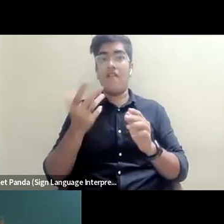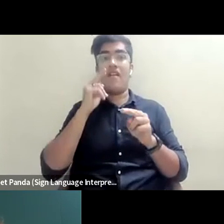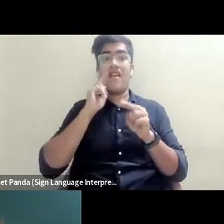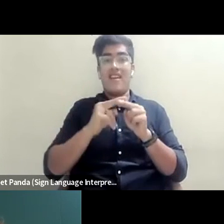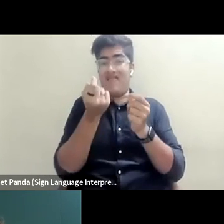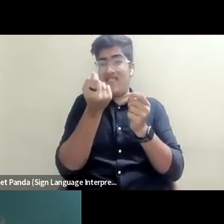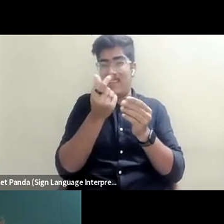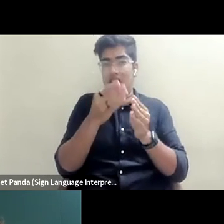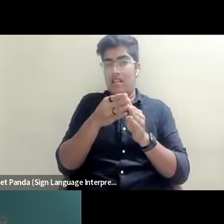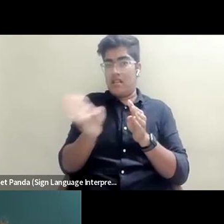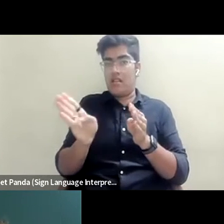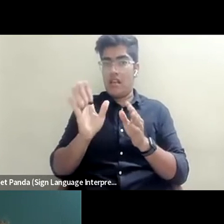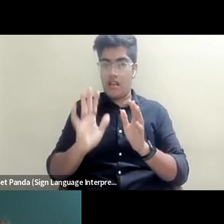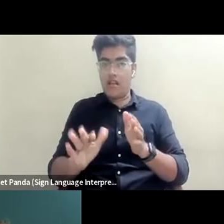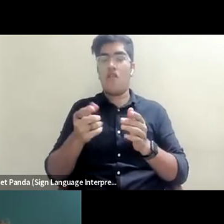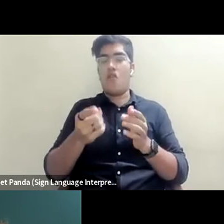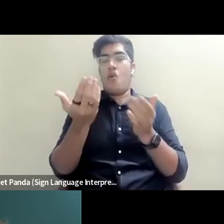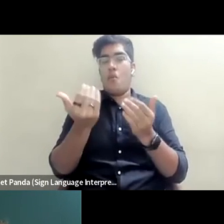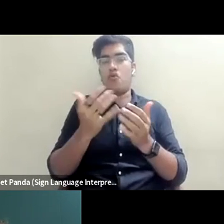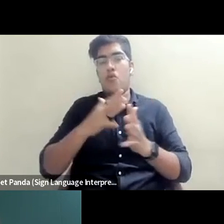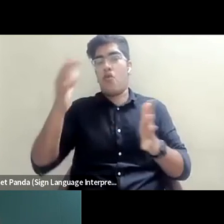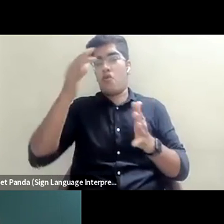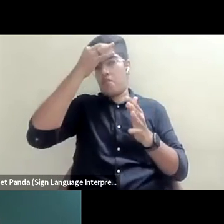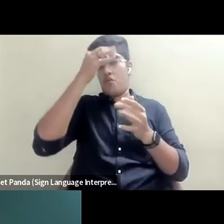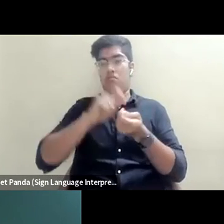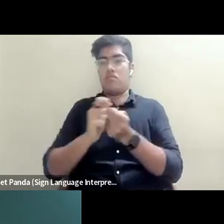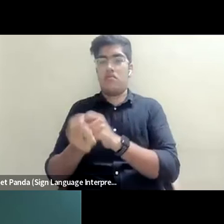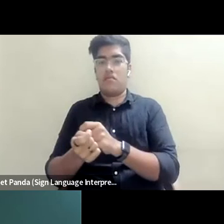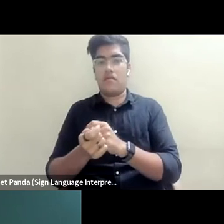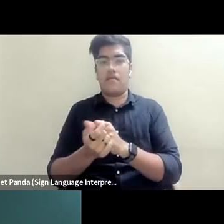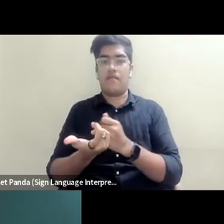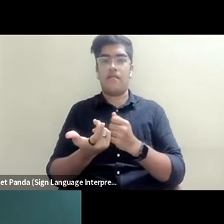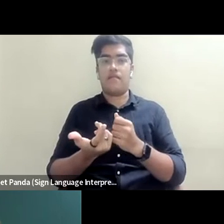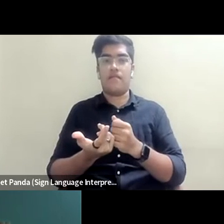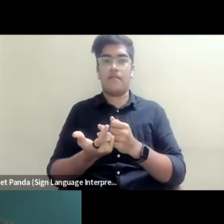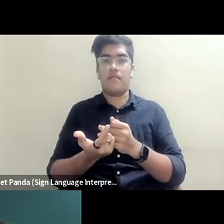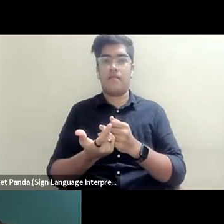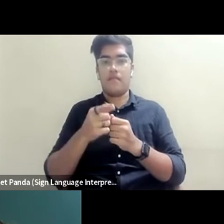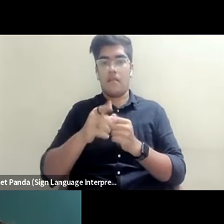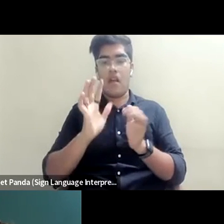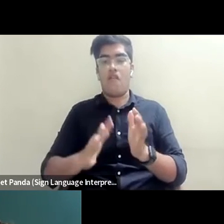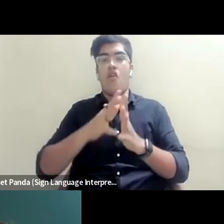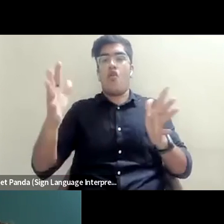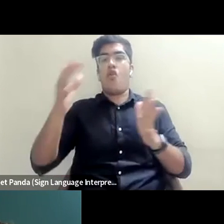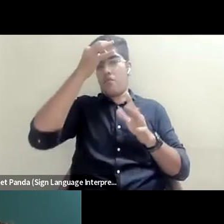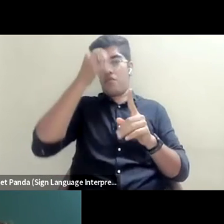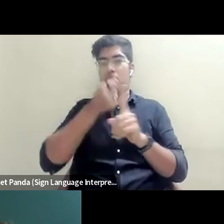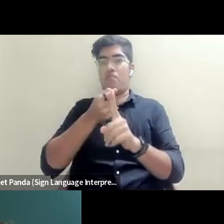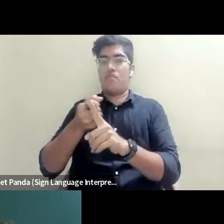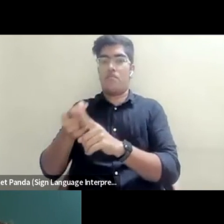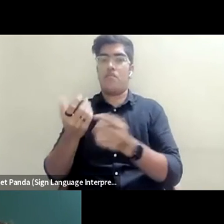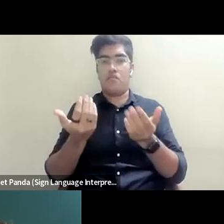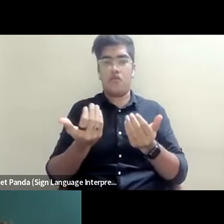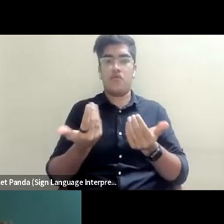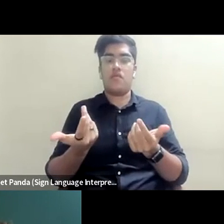तो वो काउंटर रिवोल्यूशन करते हैं। एक छोटा रिवोल्यूशन होता है, जिस तरह से डॉक्टर अंबेडकर हैज गिवन सम